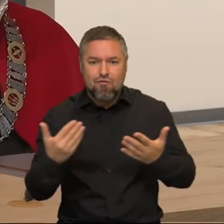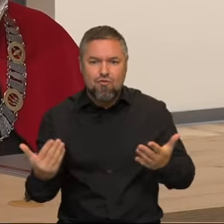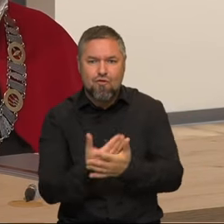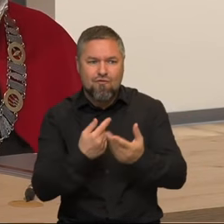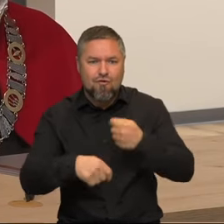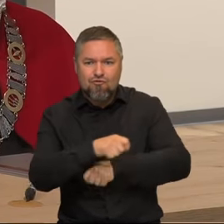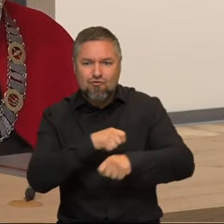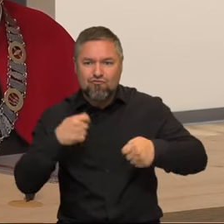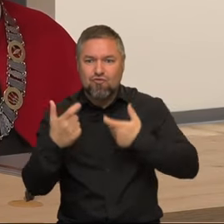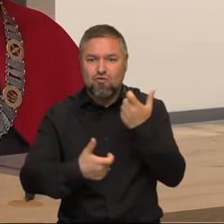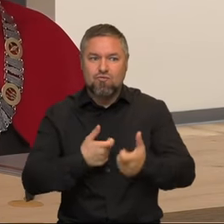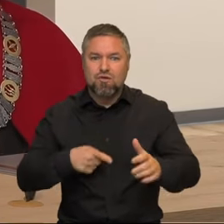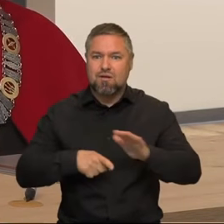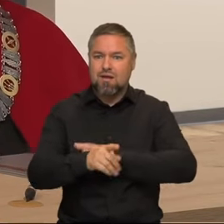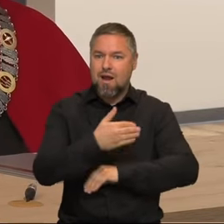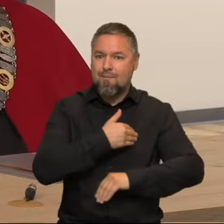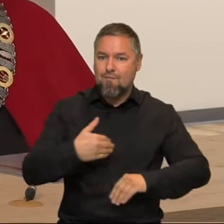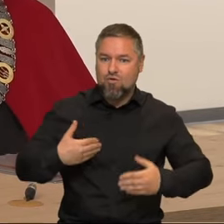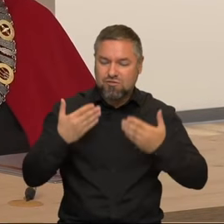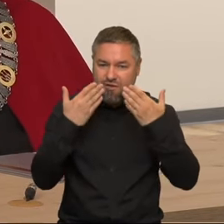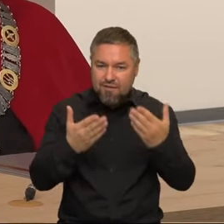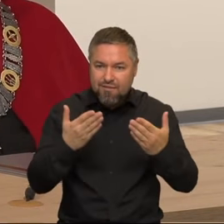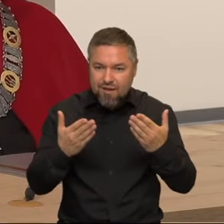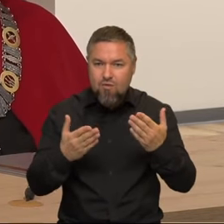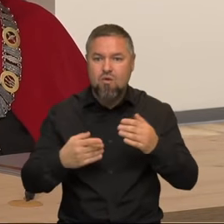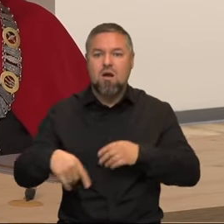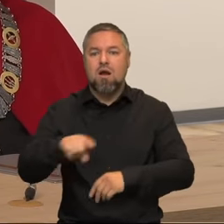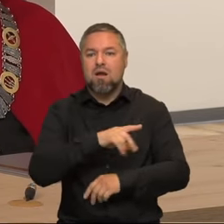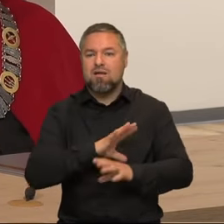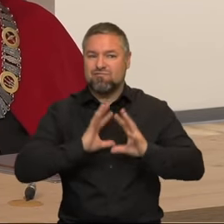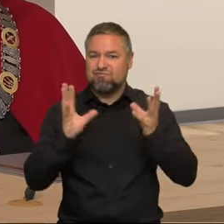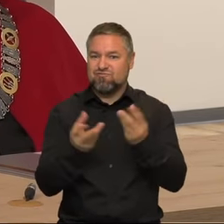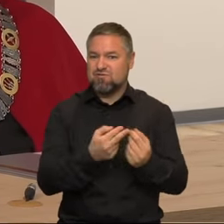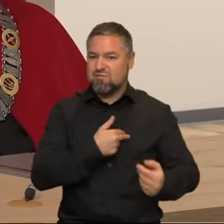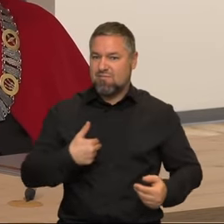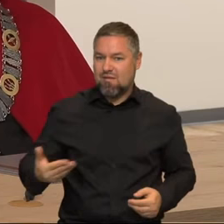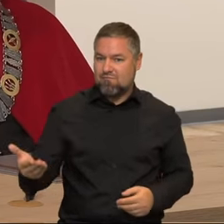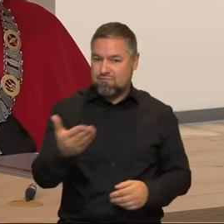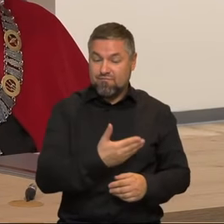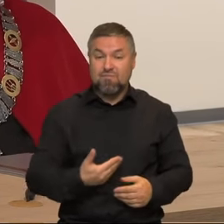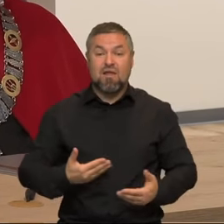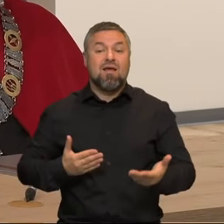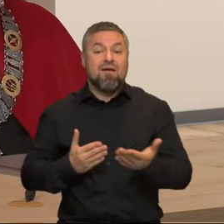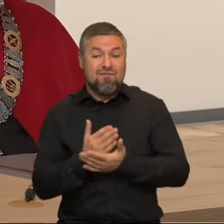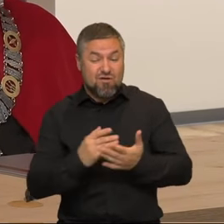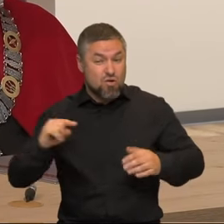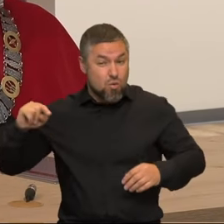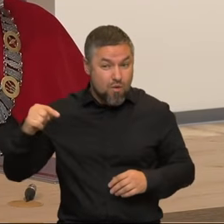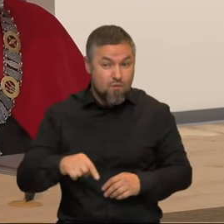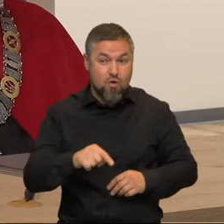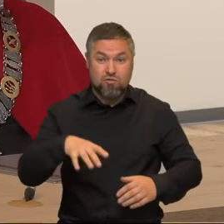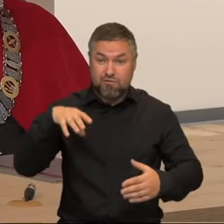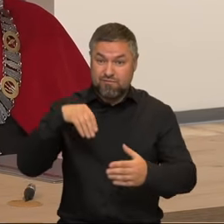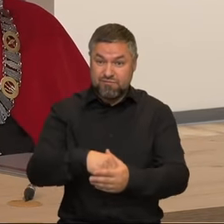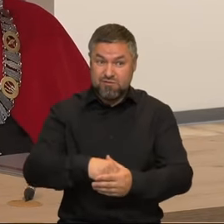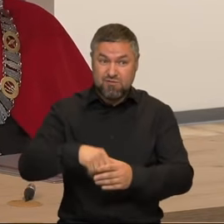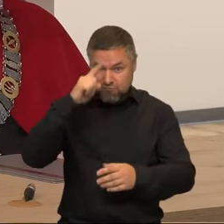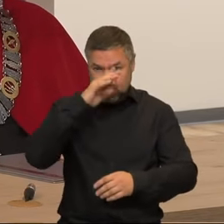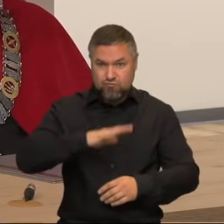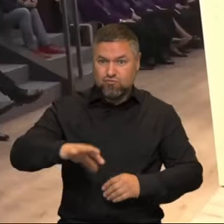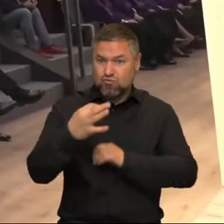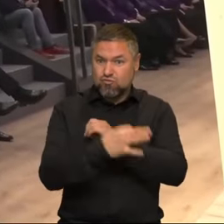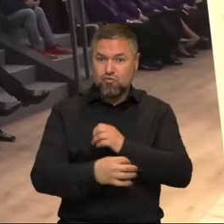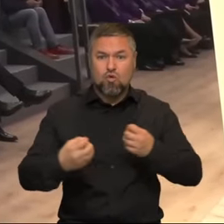innowacyjnych rozwiązań, które będą służyły polskiej nauce i nam wszystkim. Wierzę głęboko, że zaangażowanie uczelni w życie